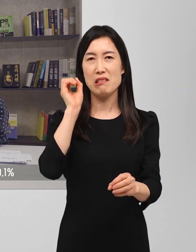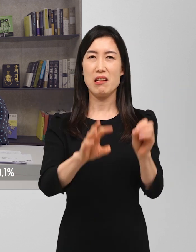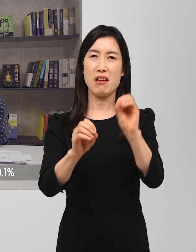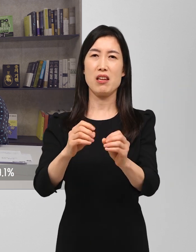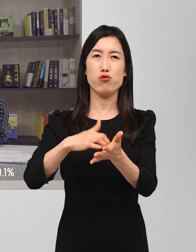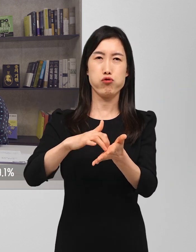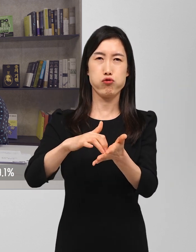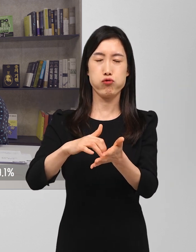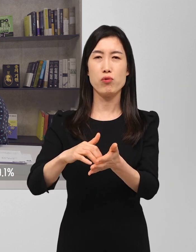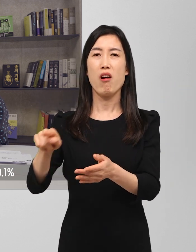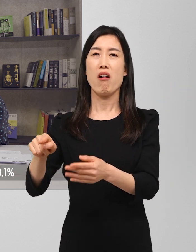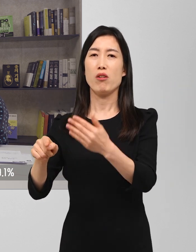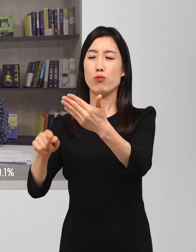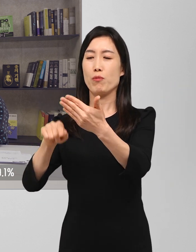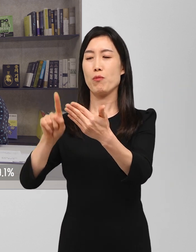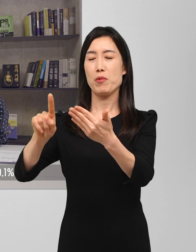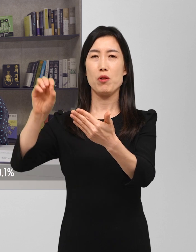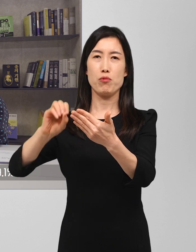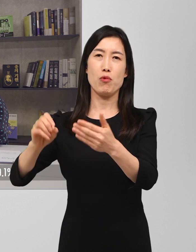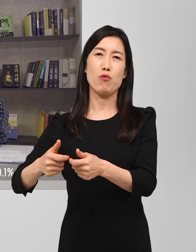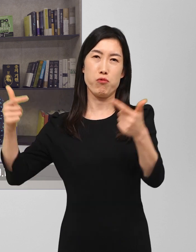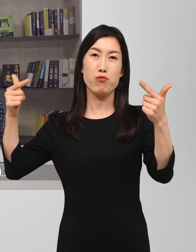동월 대비 9.1%,